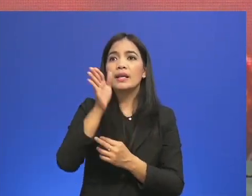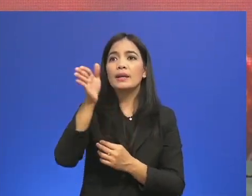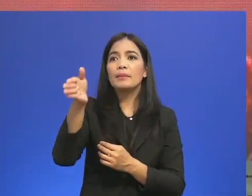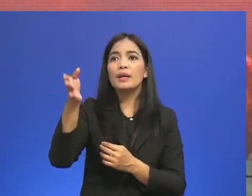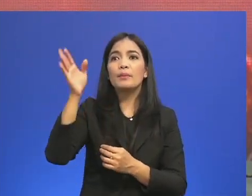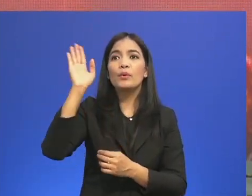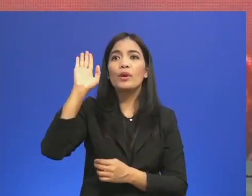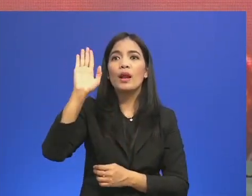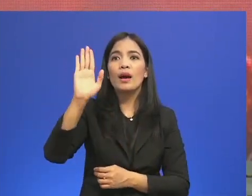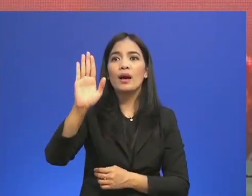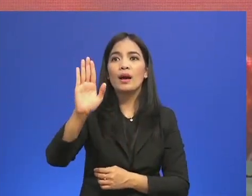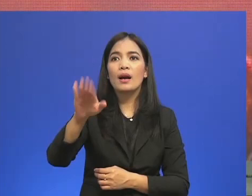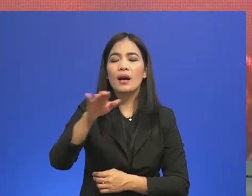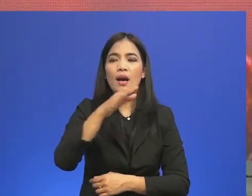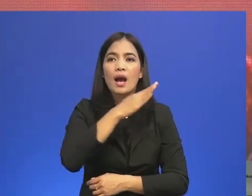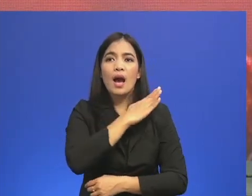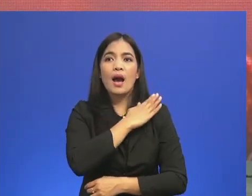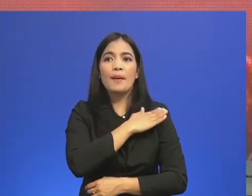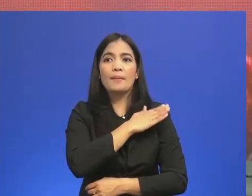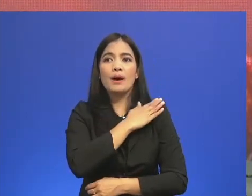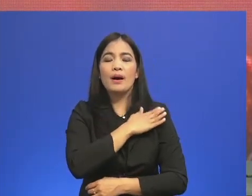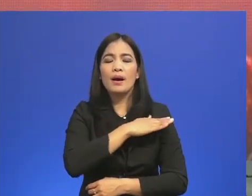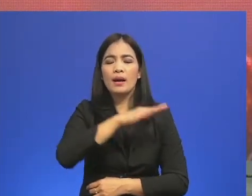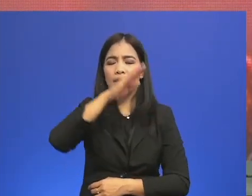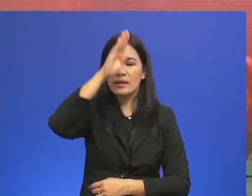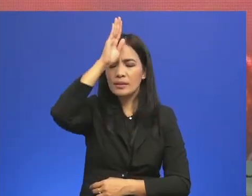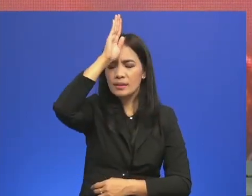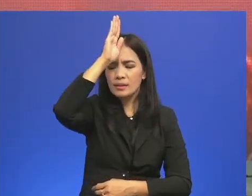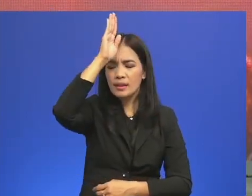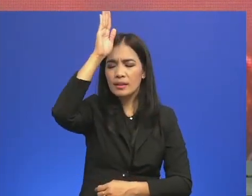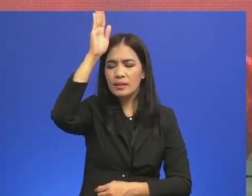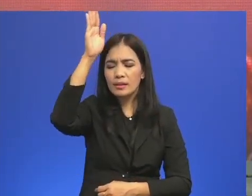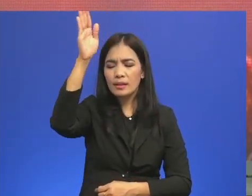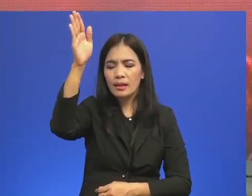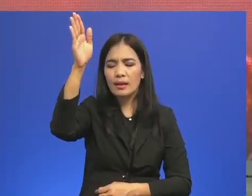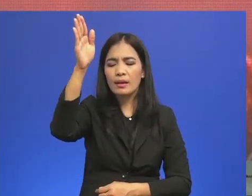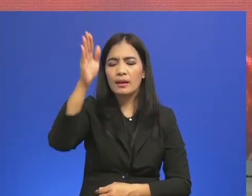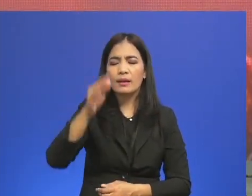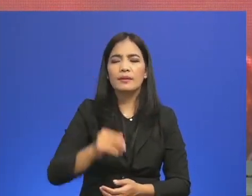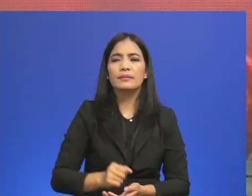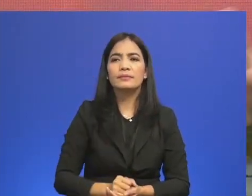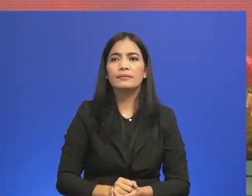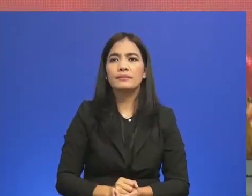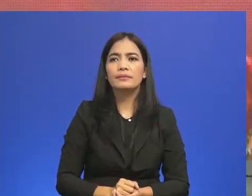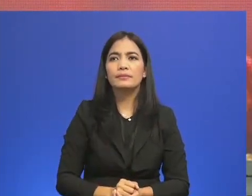iring berpulangnya hamba yang setia.